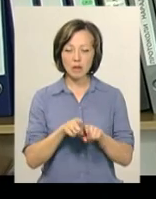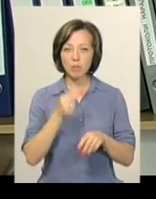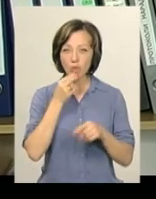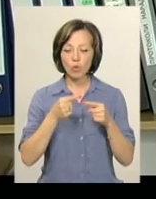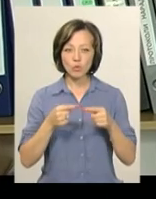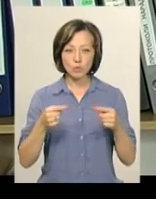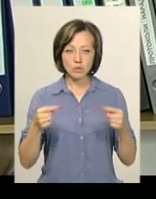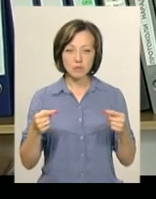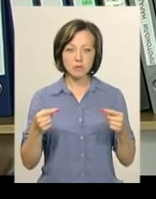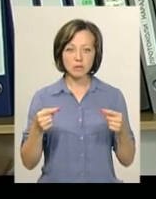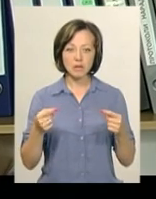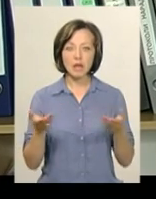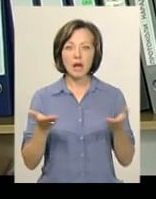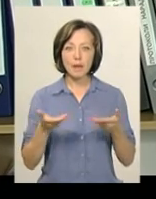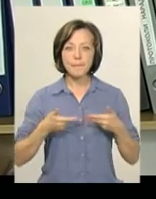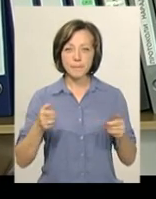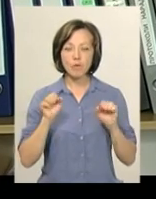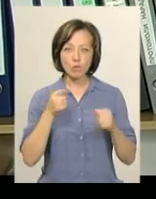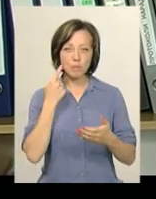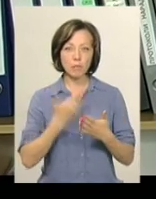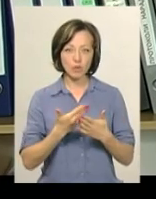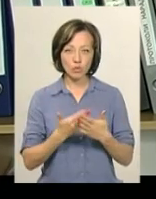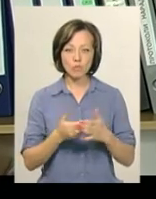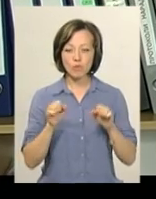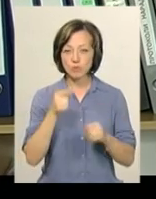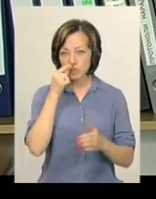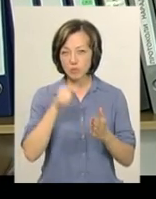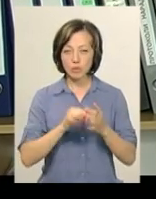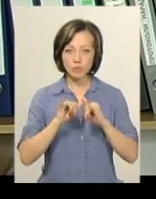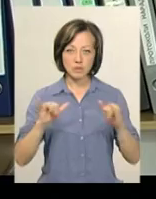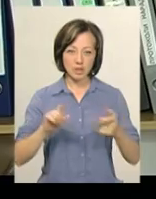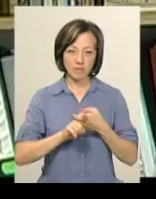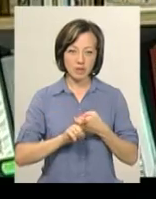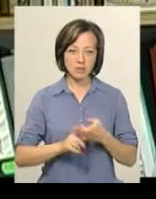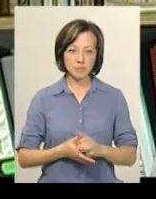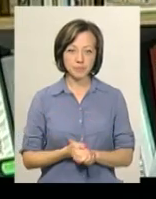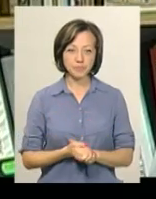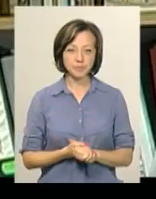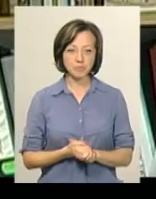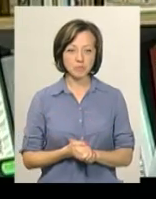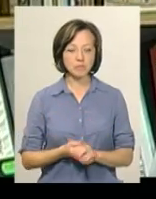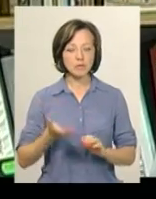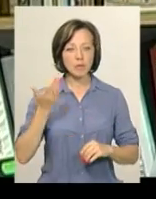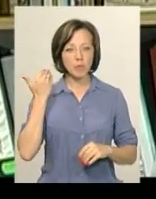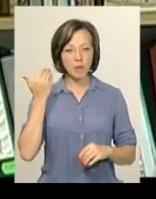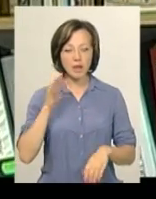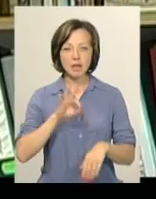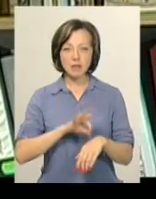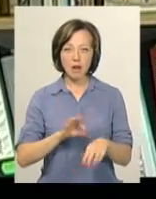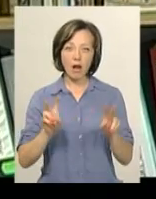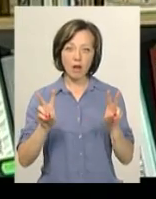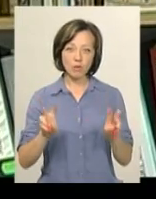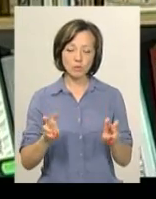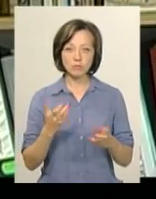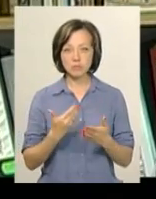продукти, які ми можемо підозрювати, що десь розповсюдилась інфекція. Попередній діагноз ми також